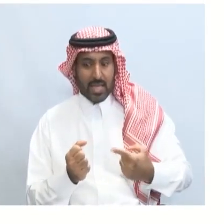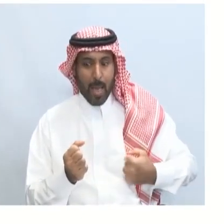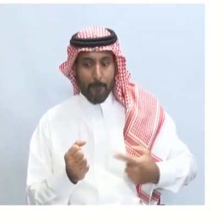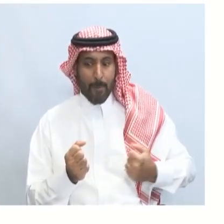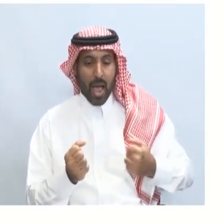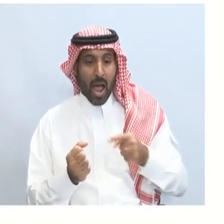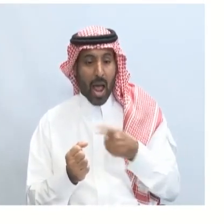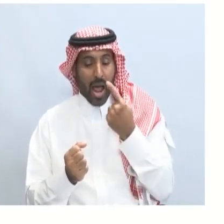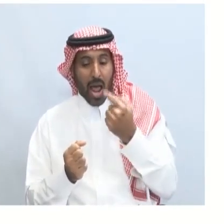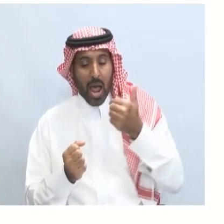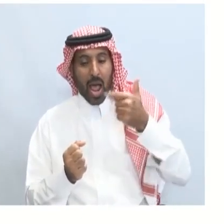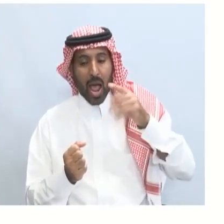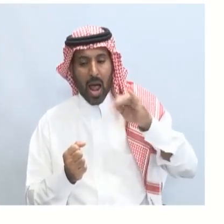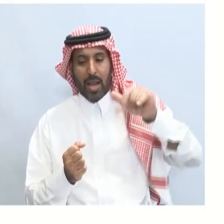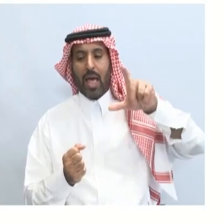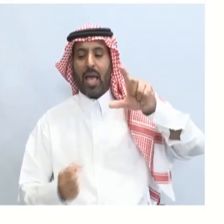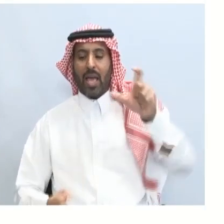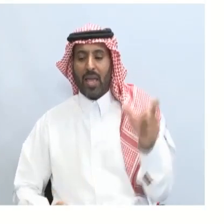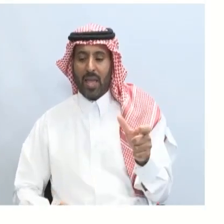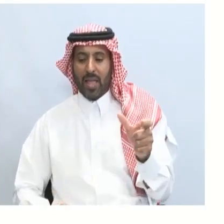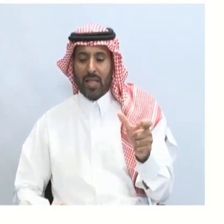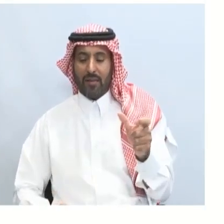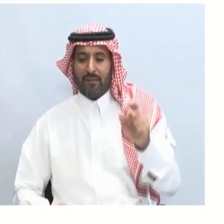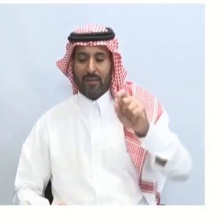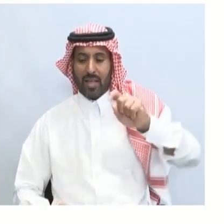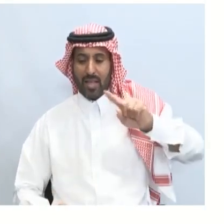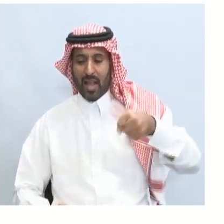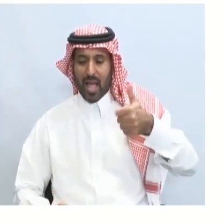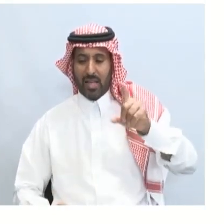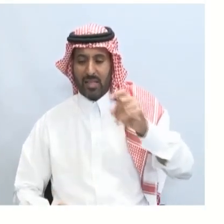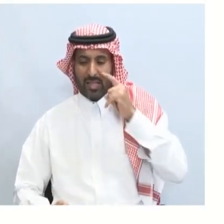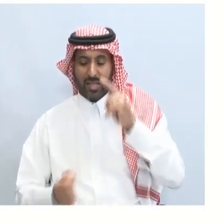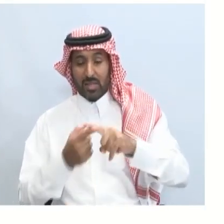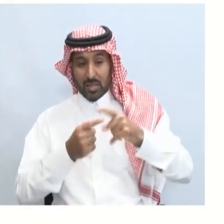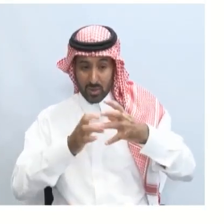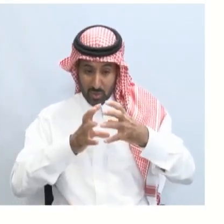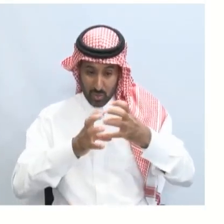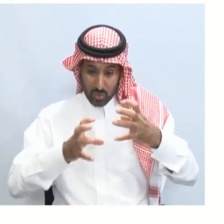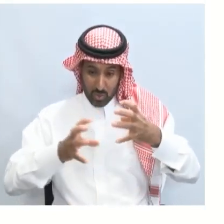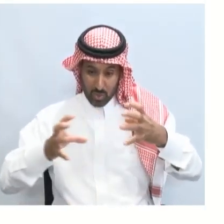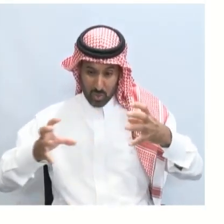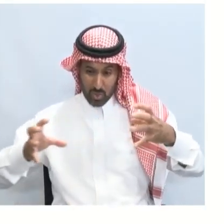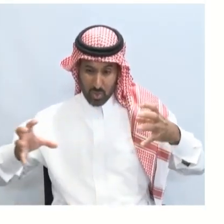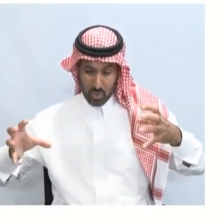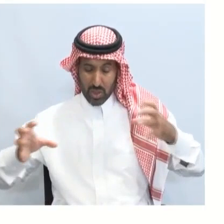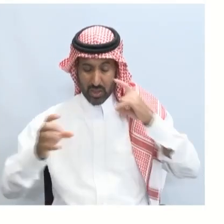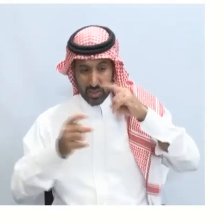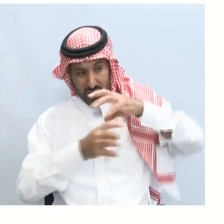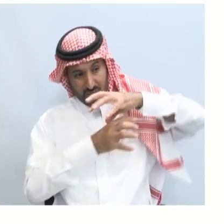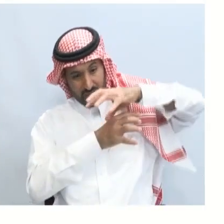انفراديه ومنذ ذلك الحين يتمدد الكون منتفخا حاملا معه